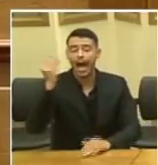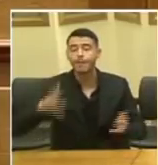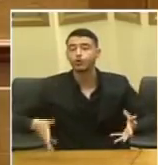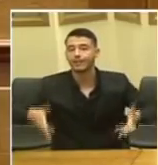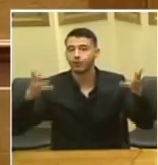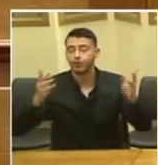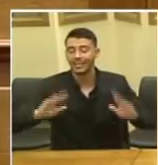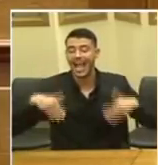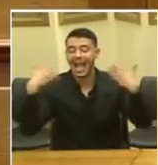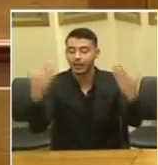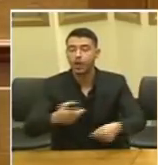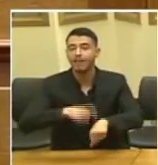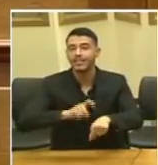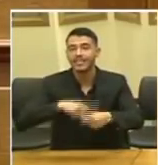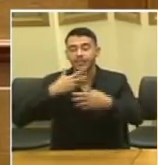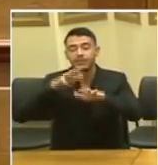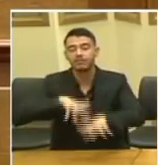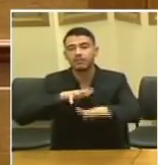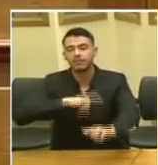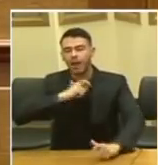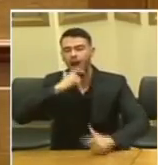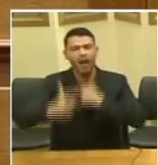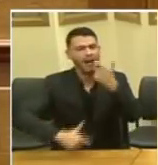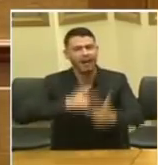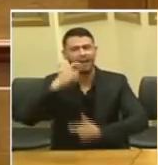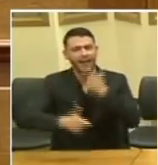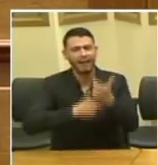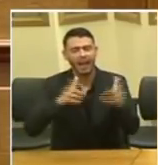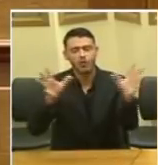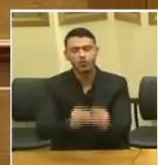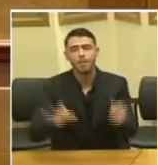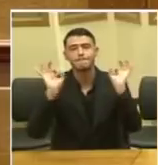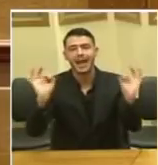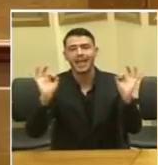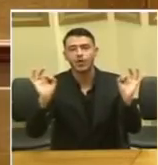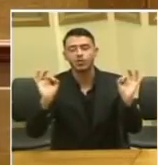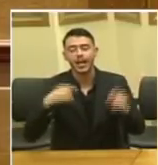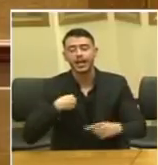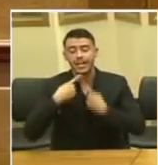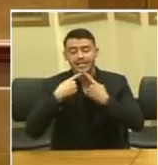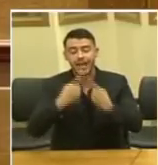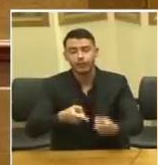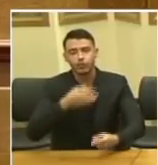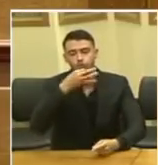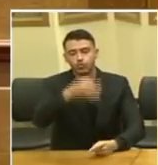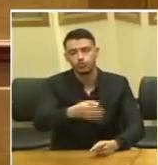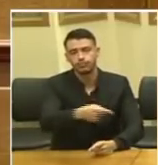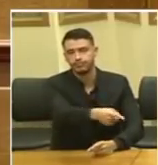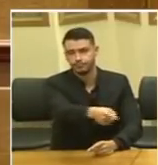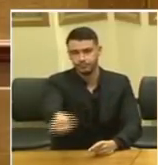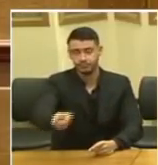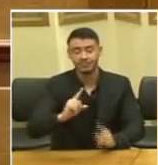Εκείνους που διαδηλώνουν σήμερα για το όνομα της Μακεδονίας. Εκείνους που ανησυχούν.